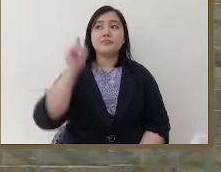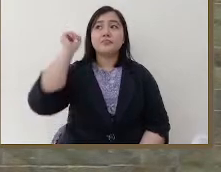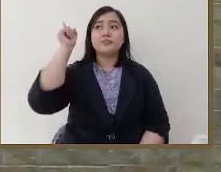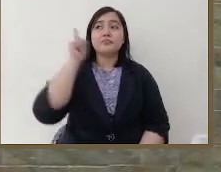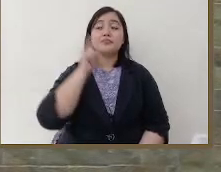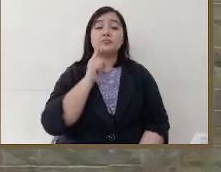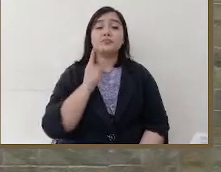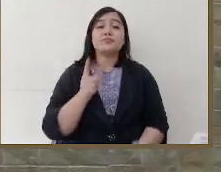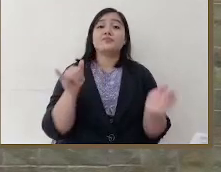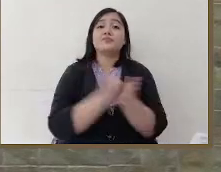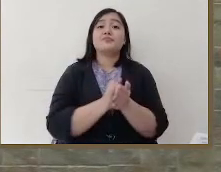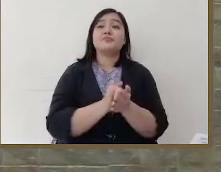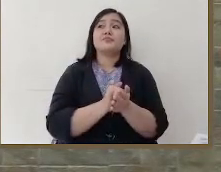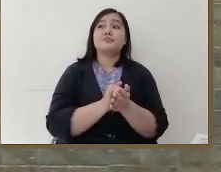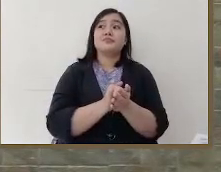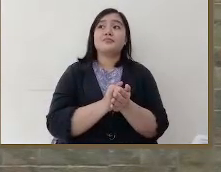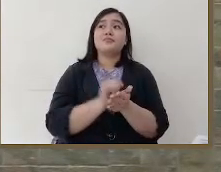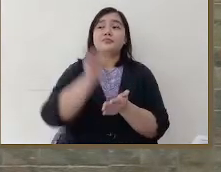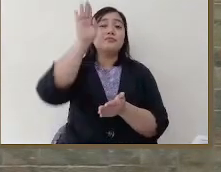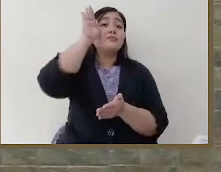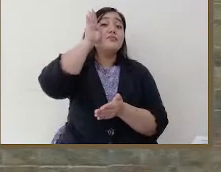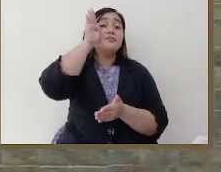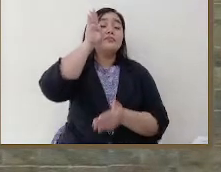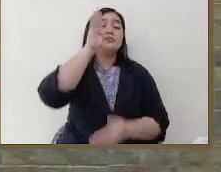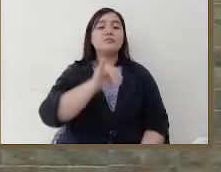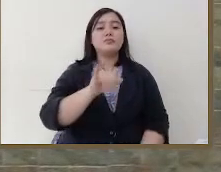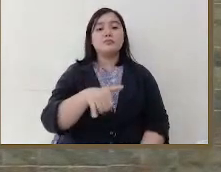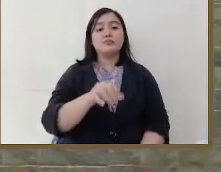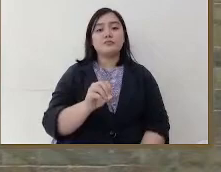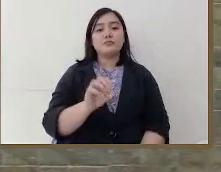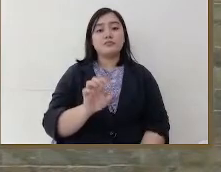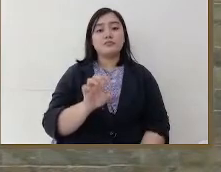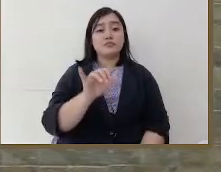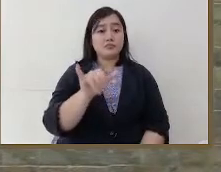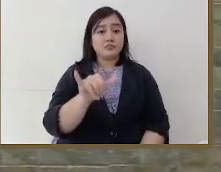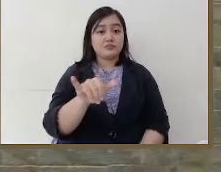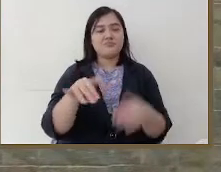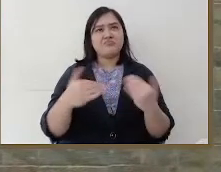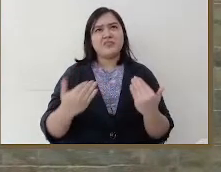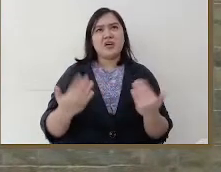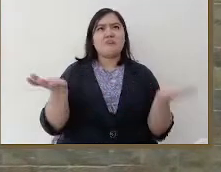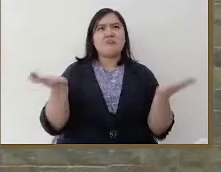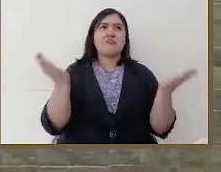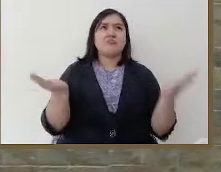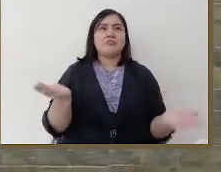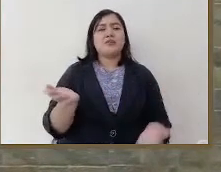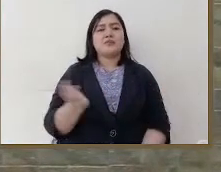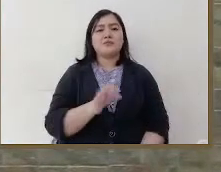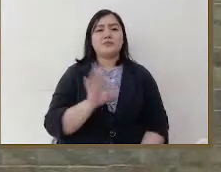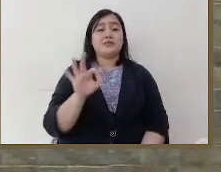taong ano Pong? 19 years old. Hindi ho yan laging 19. Isang araw, mag-aasawa na po ito.